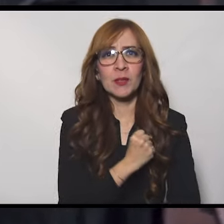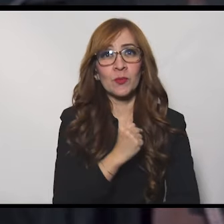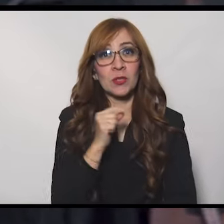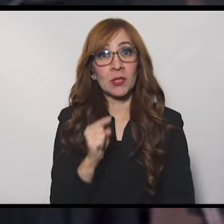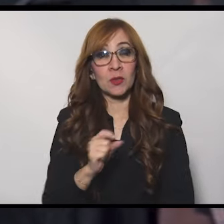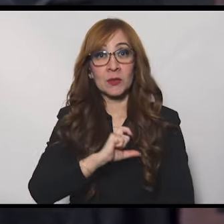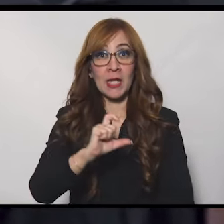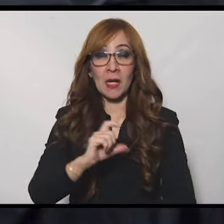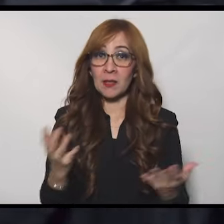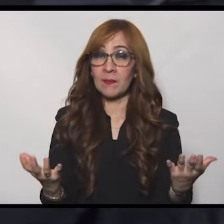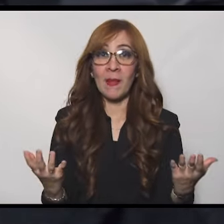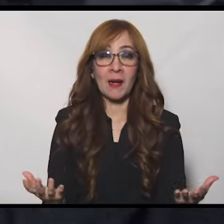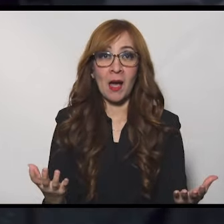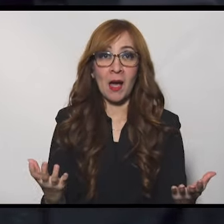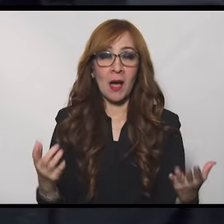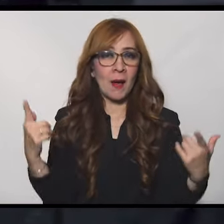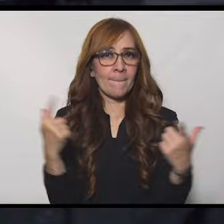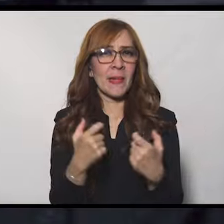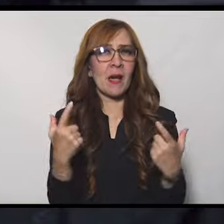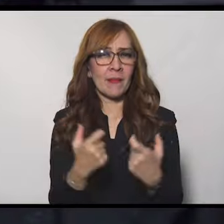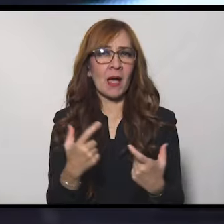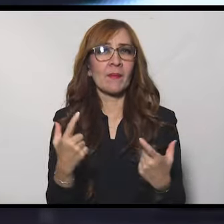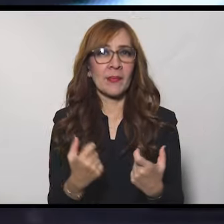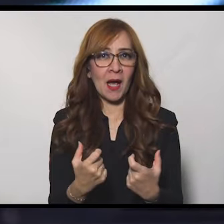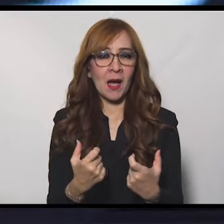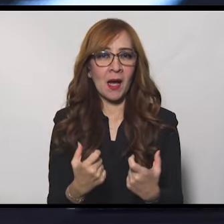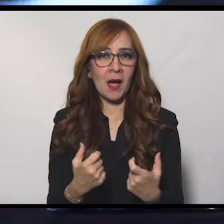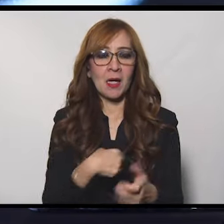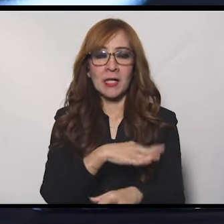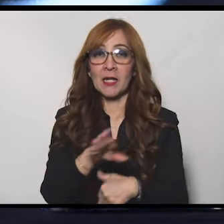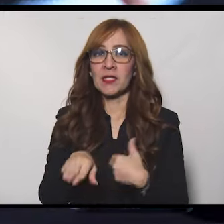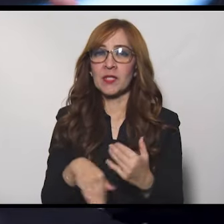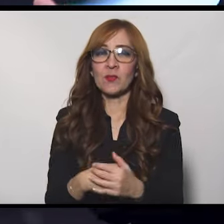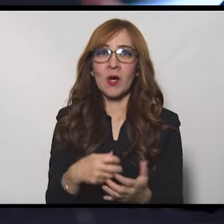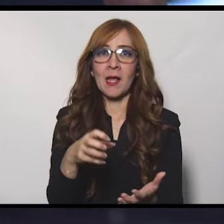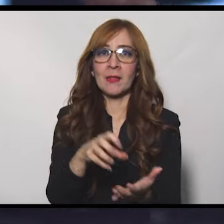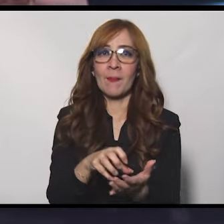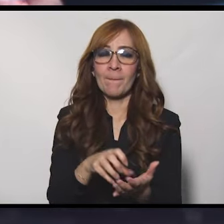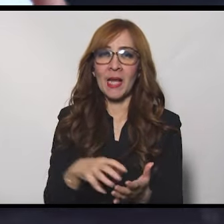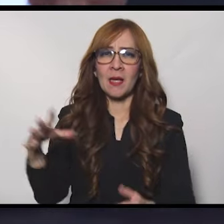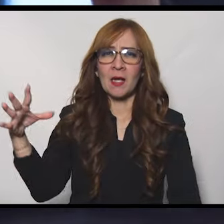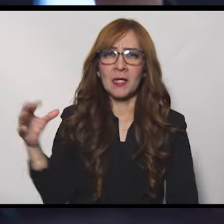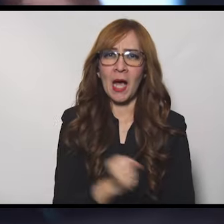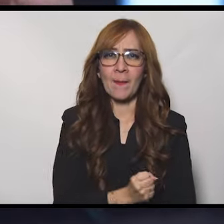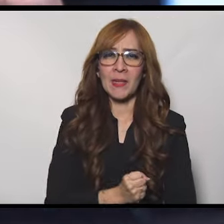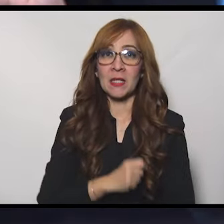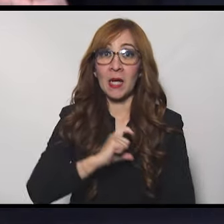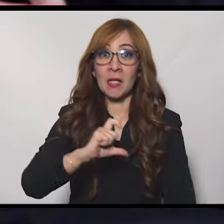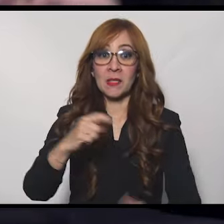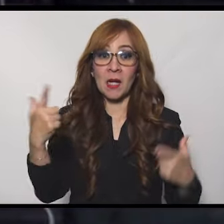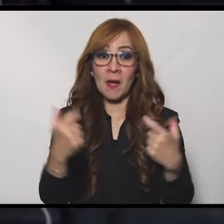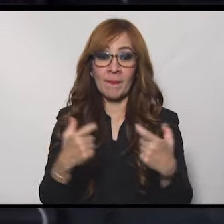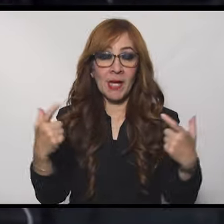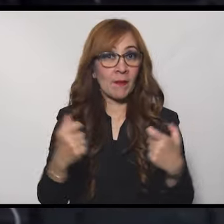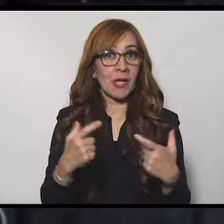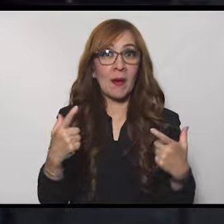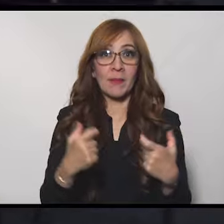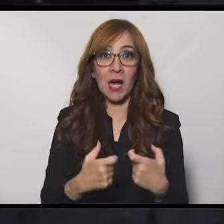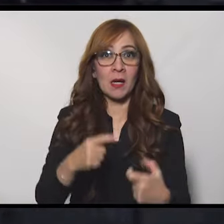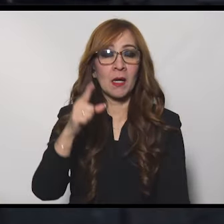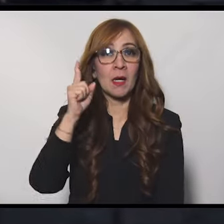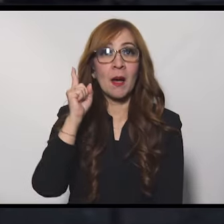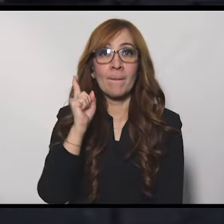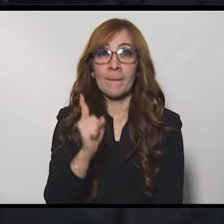apa? Perang ya, benar ya. Dan segala sesuatu tempat yang direbut dengan peperangan itu